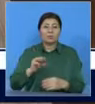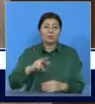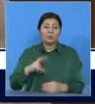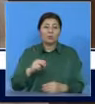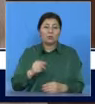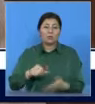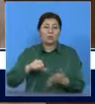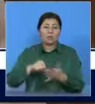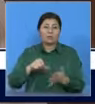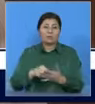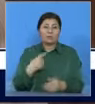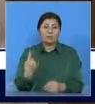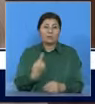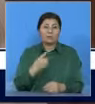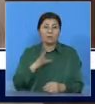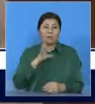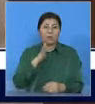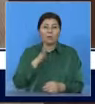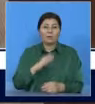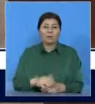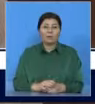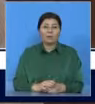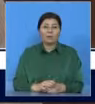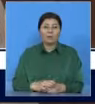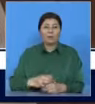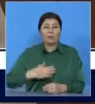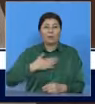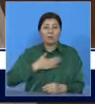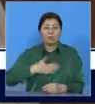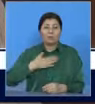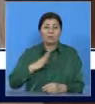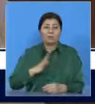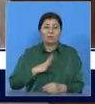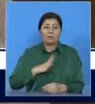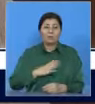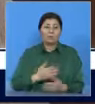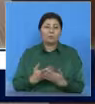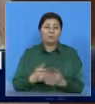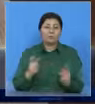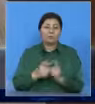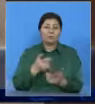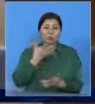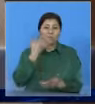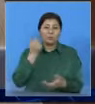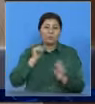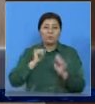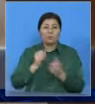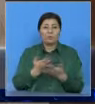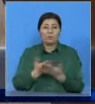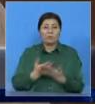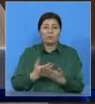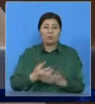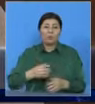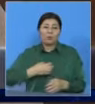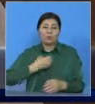кезде алғашқы кездерде әрине толқыныс болды. Сөзін ұмытып қалам ба деп, кішкене болса да